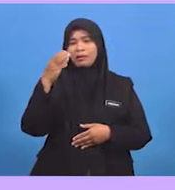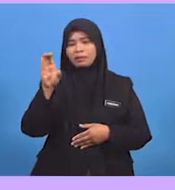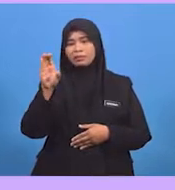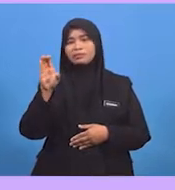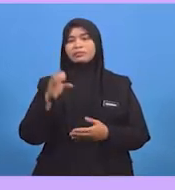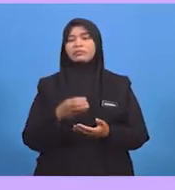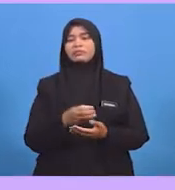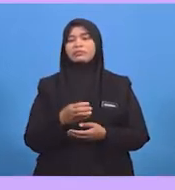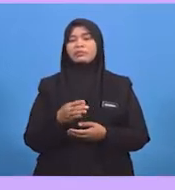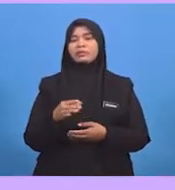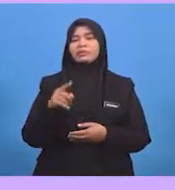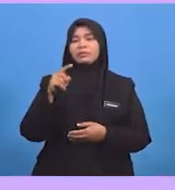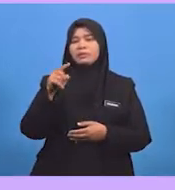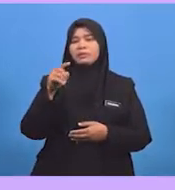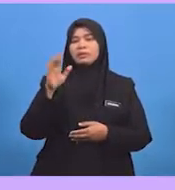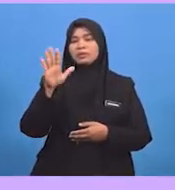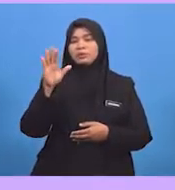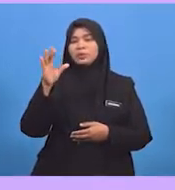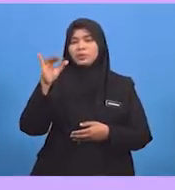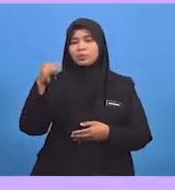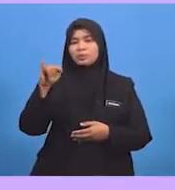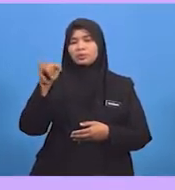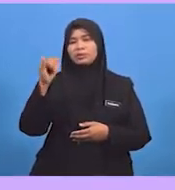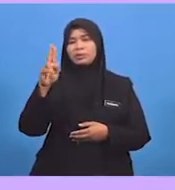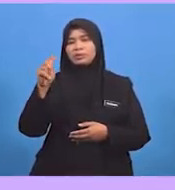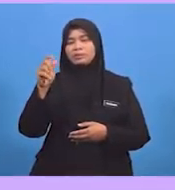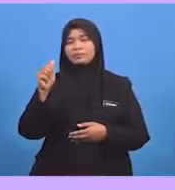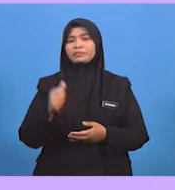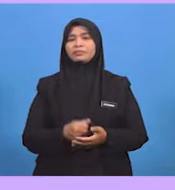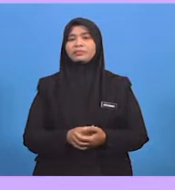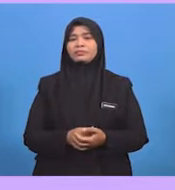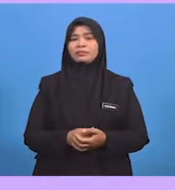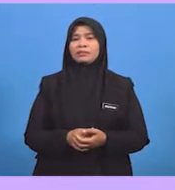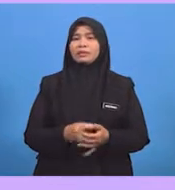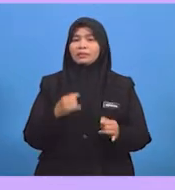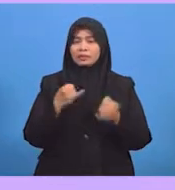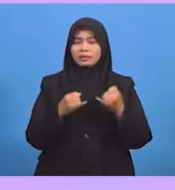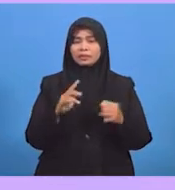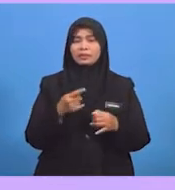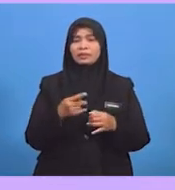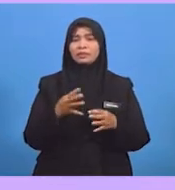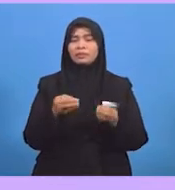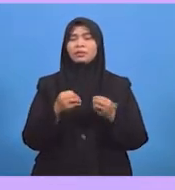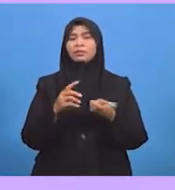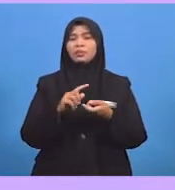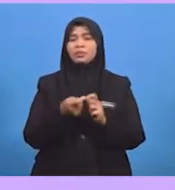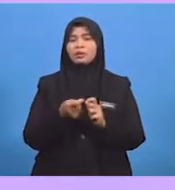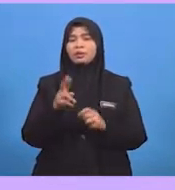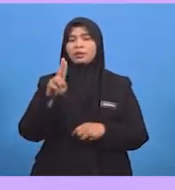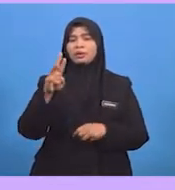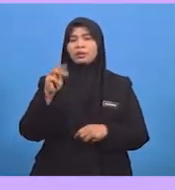875.35 juta untuk mendapatkan pesawat tersebut. Bagaimana pula jika kita hendak menukar ringgit